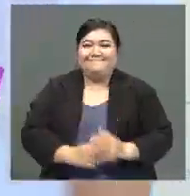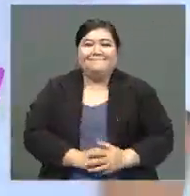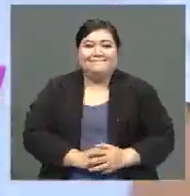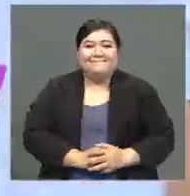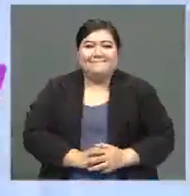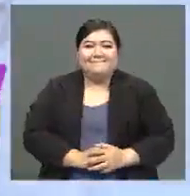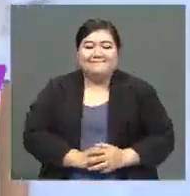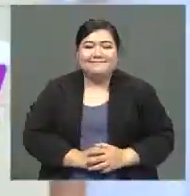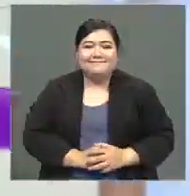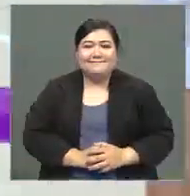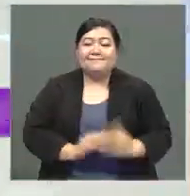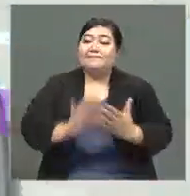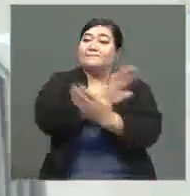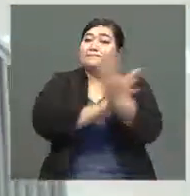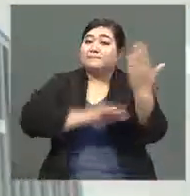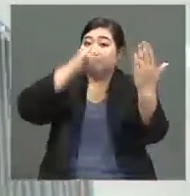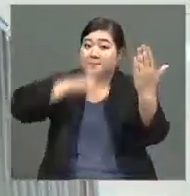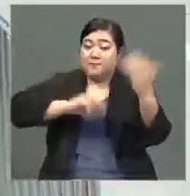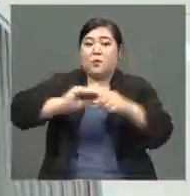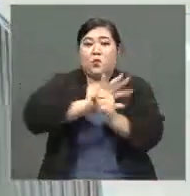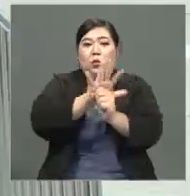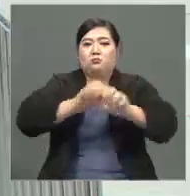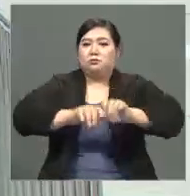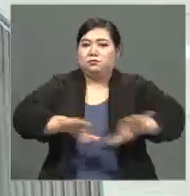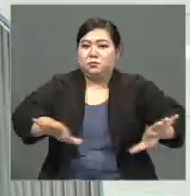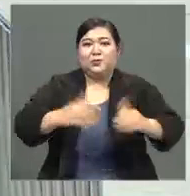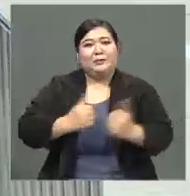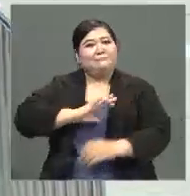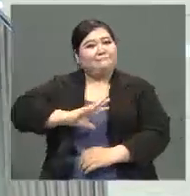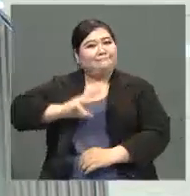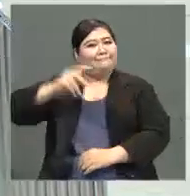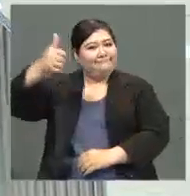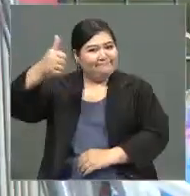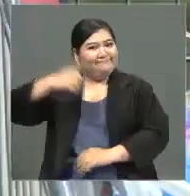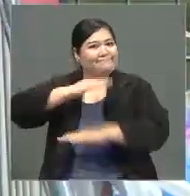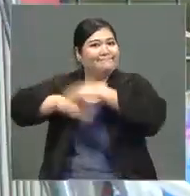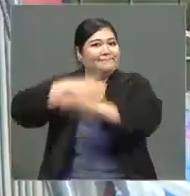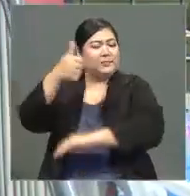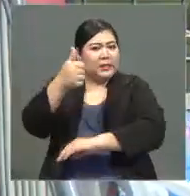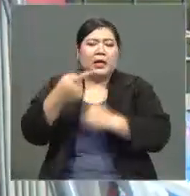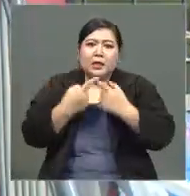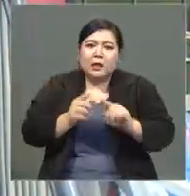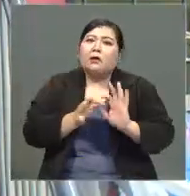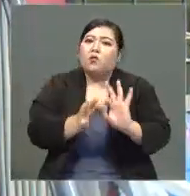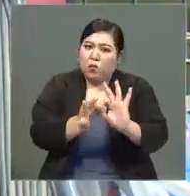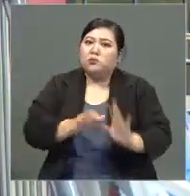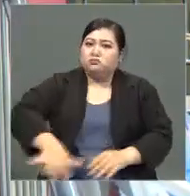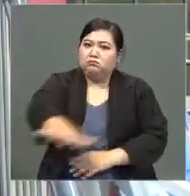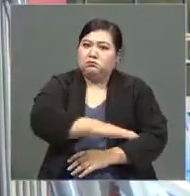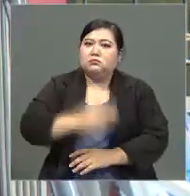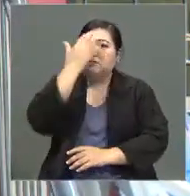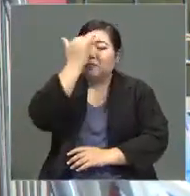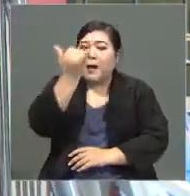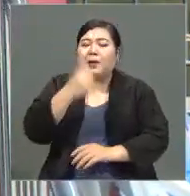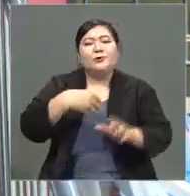ส่วนภาพรวมการแพร่ระบาดของโควิด-19 ในไทยตอนนี้ก็ถือว่าดีขึ้นมากแต่ก็ยังมีความเป็นห่วงประชาชนเพราะว่าการผ่อนคลายอะ